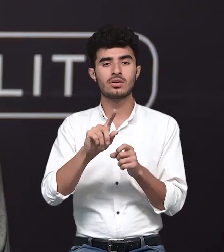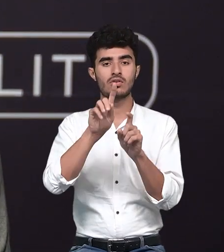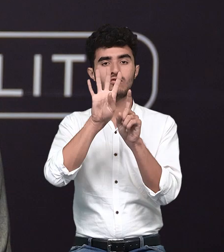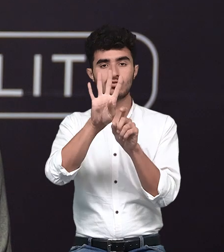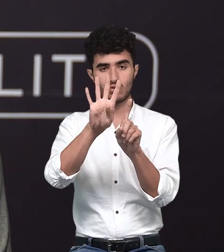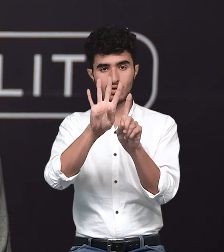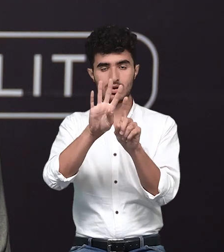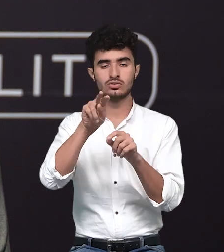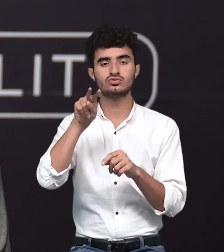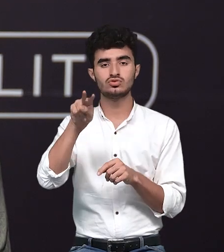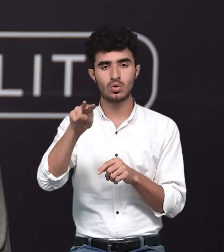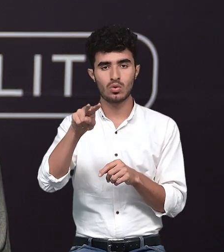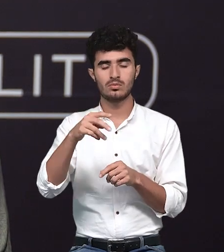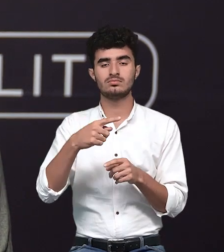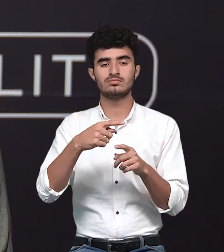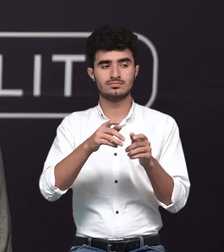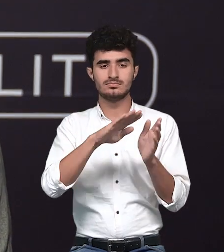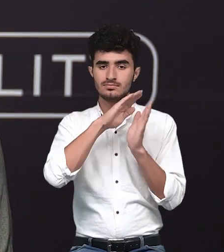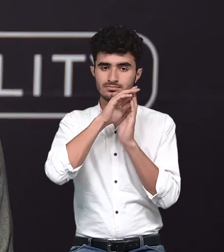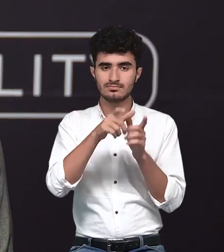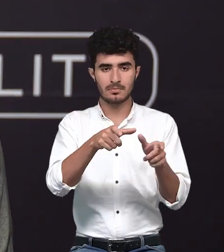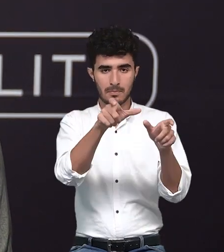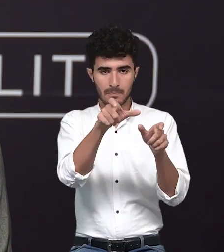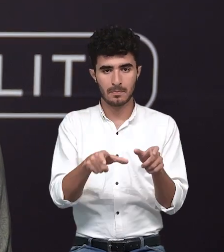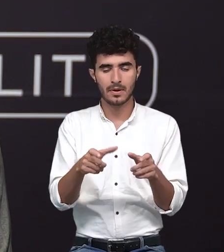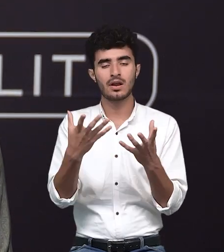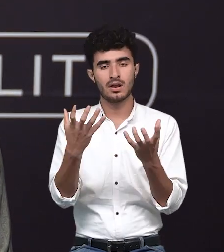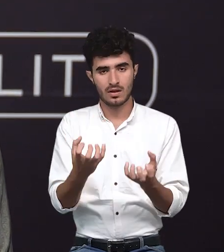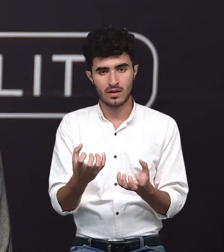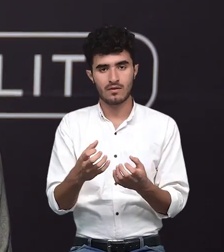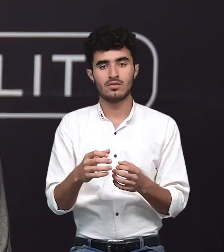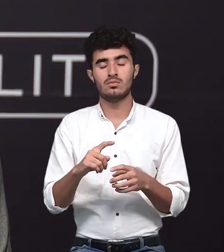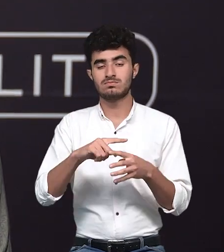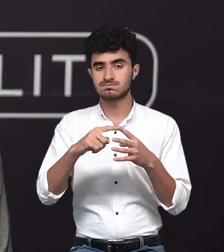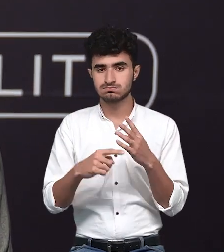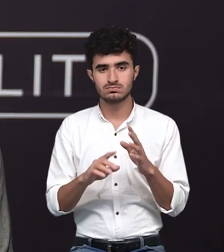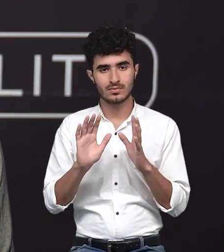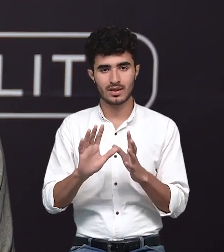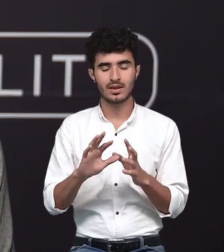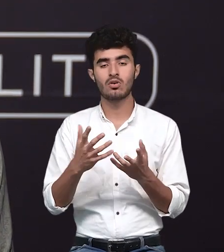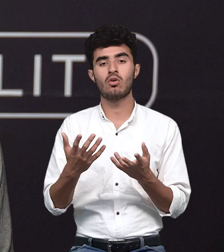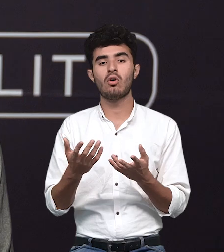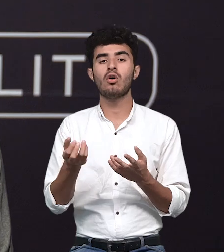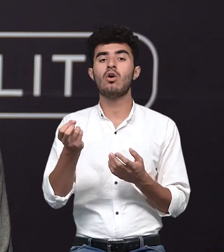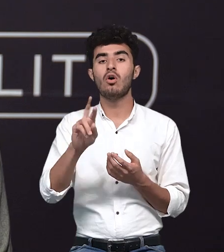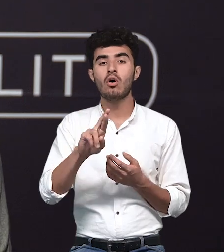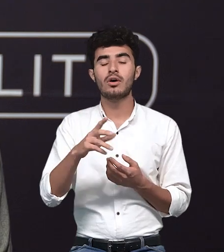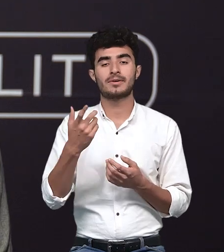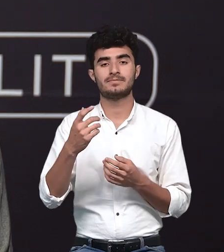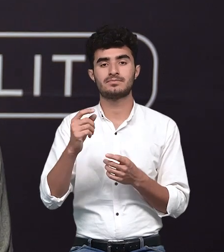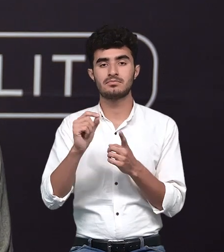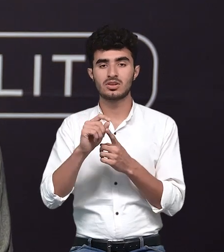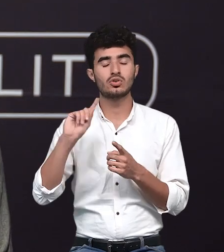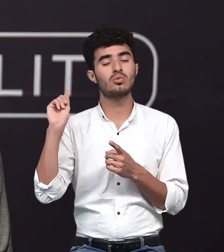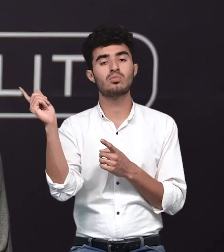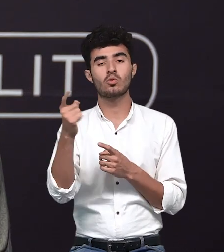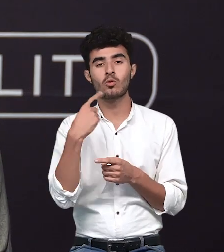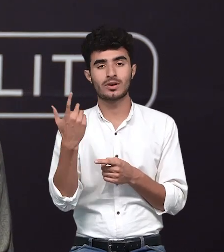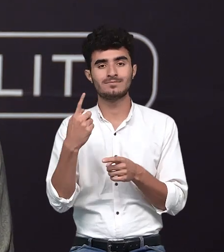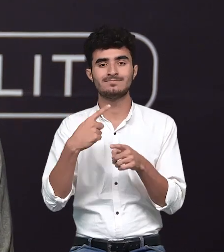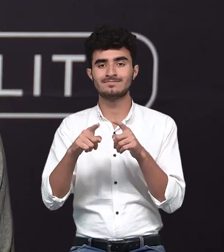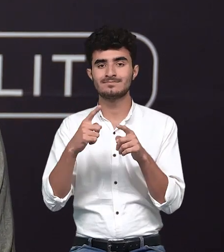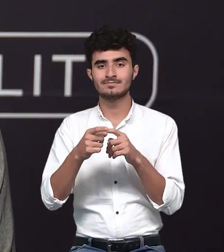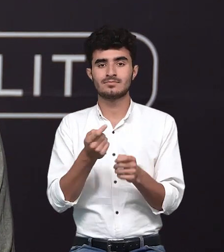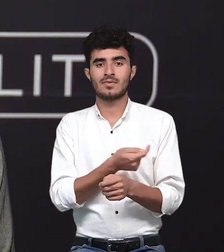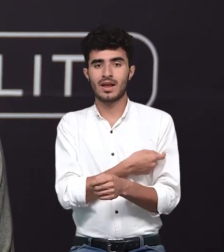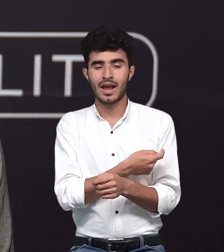हैं अभी तक श्राइन में है। तो पहला एक्सपोजर हमारे मरीज़ों का श्राइन्स में होता है कि वो पीरों फ़कीरों के पास ले जाए जाते हैं। समझा